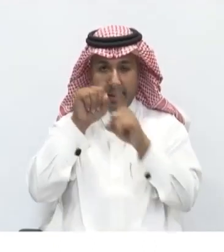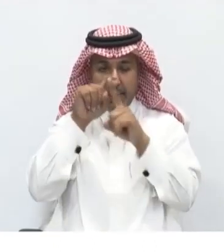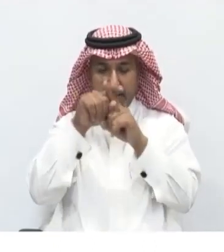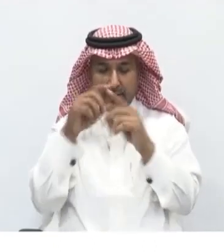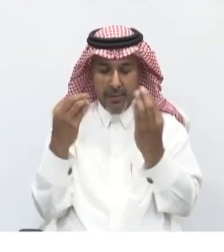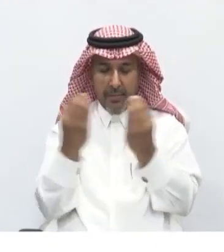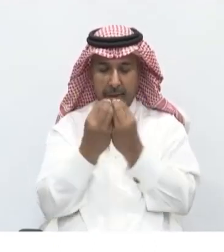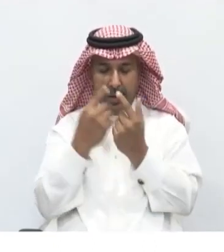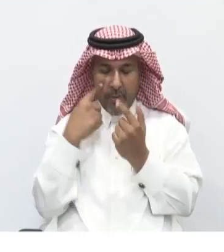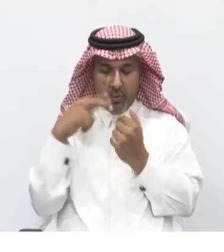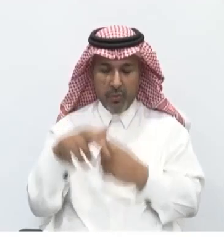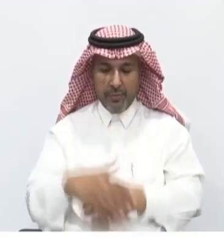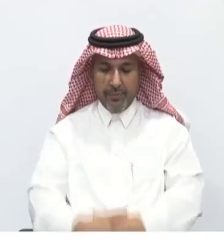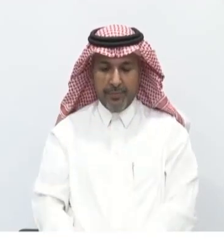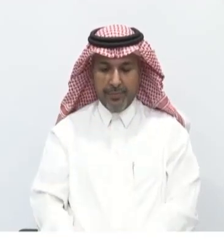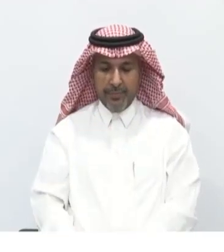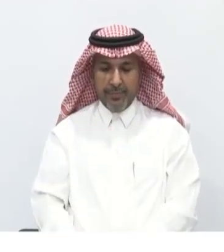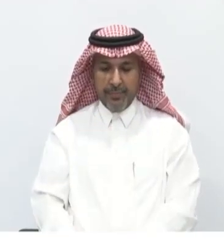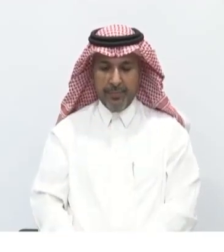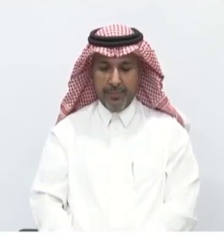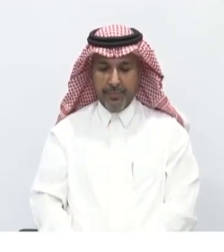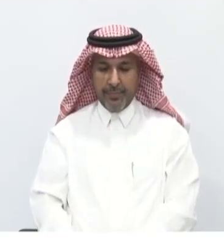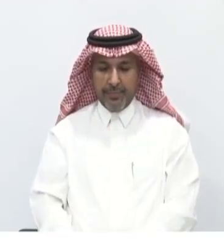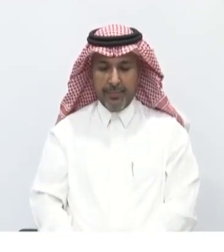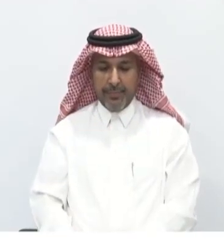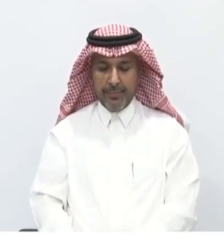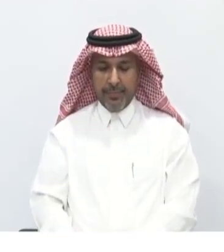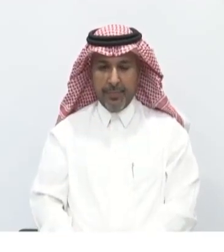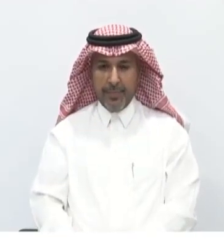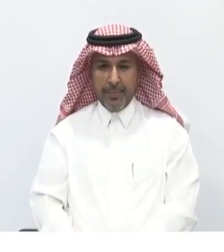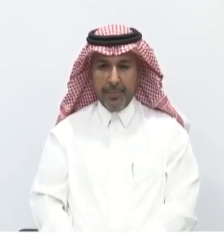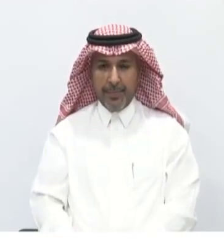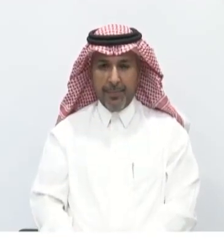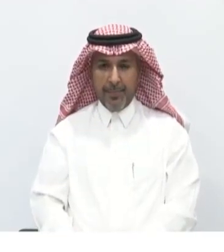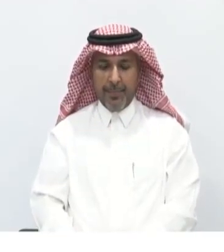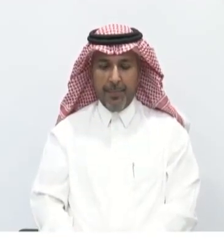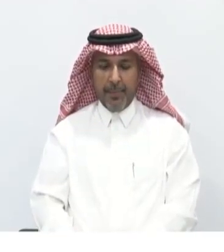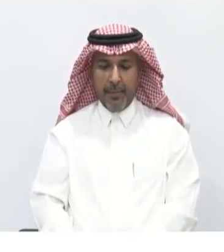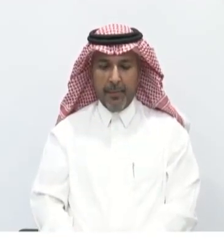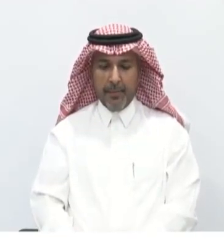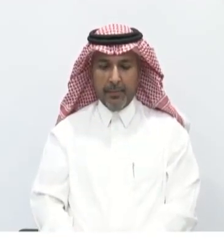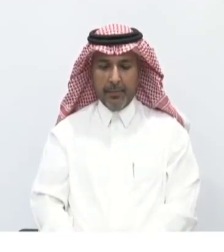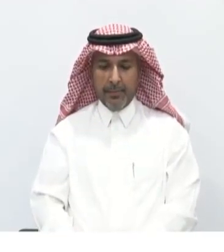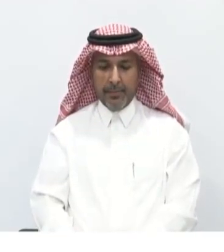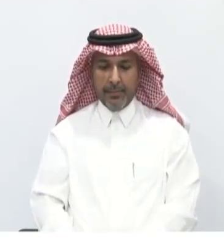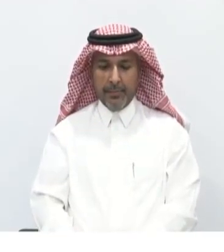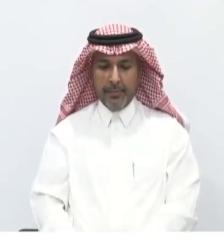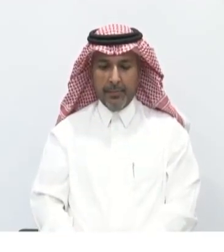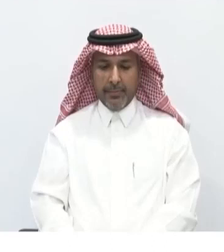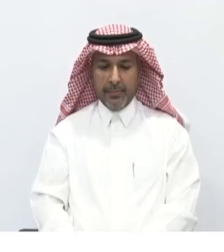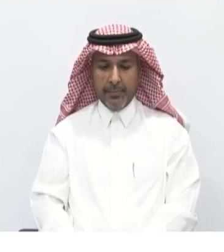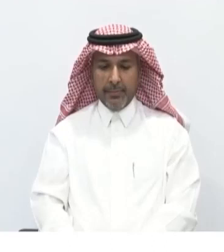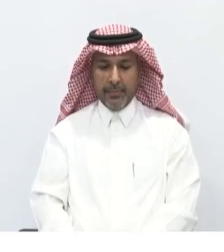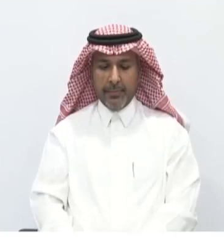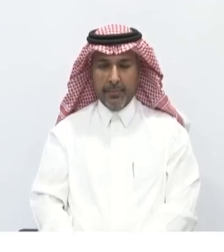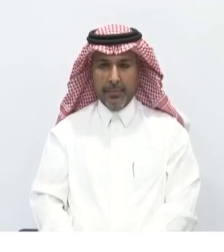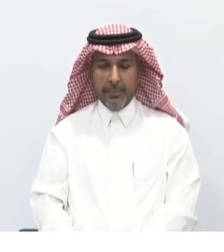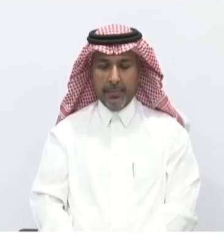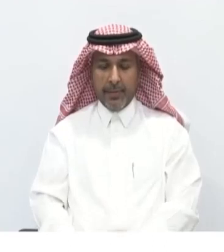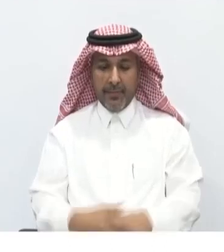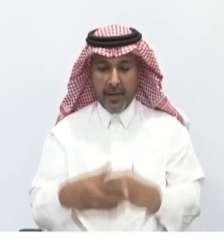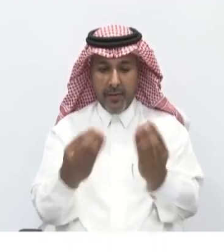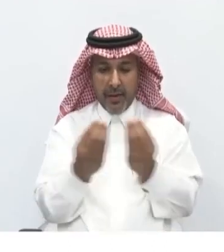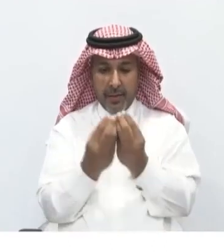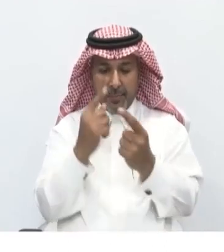التي تربط بين مولات البوتاسيوم ومولات المادتين الاخرين